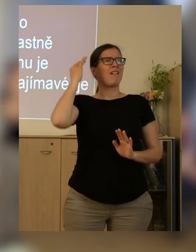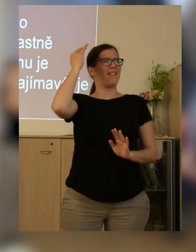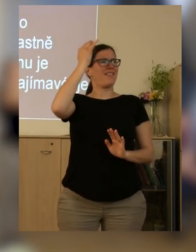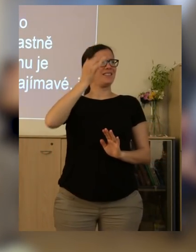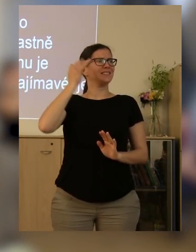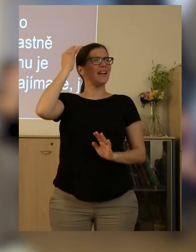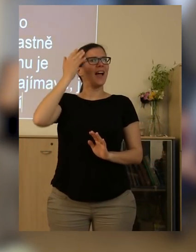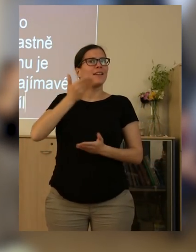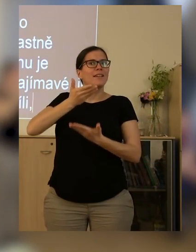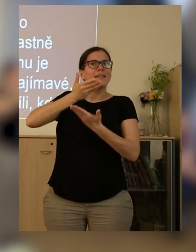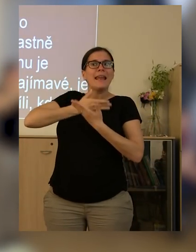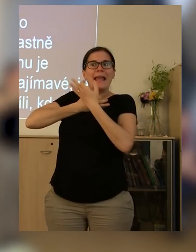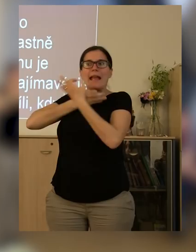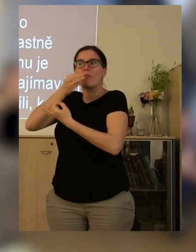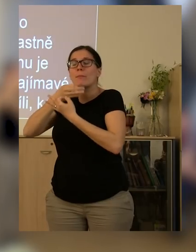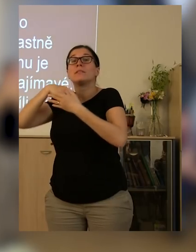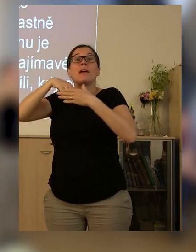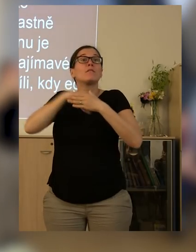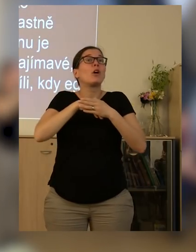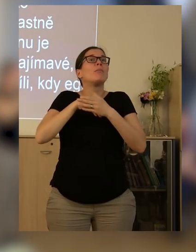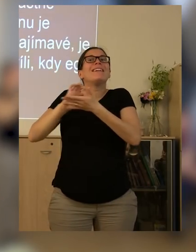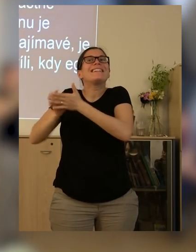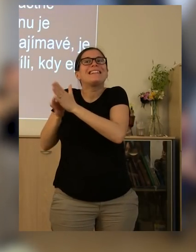ve chvíli, kdy ego mlčí.